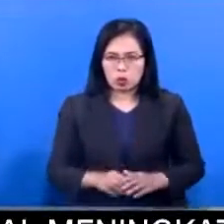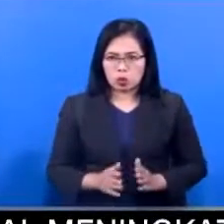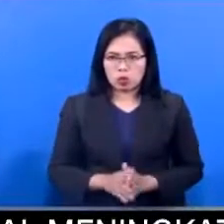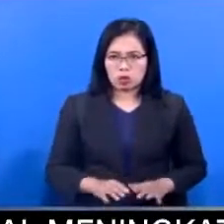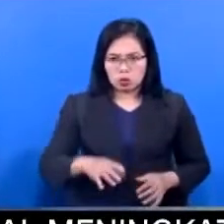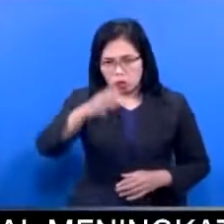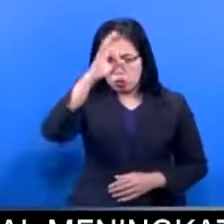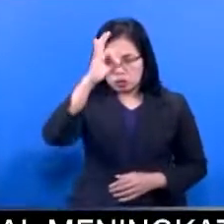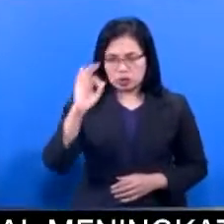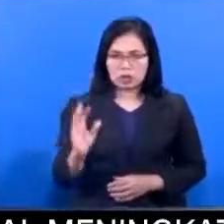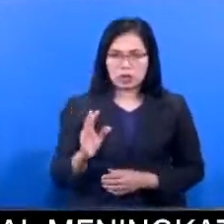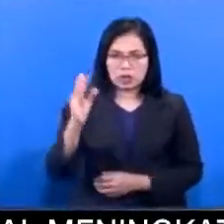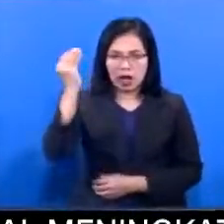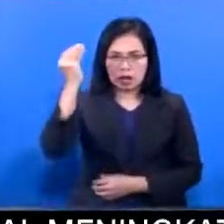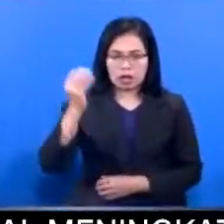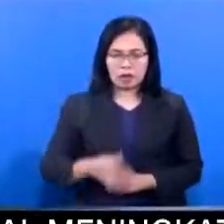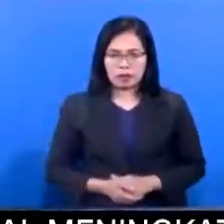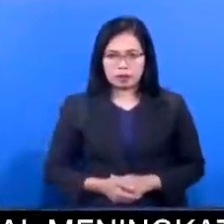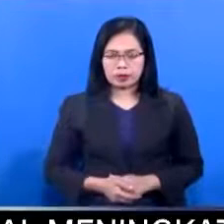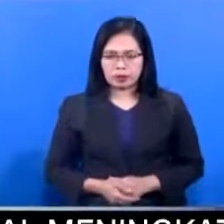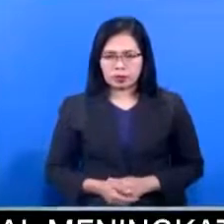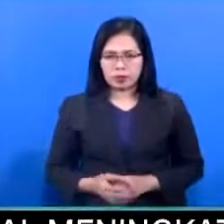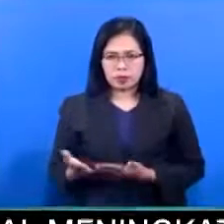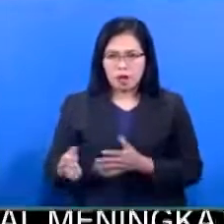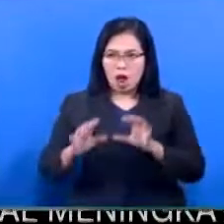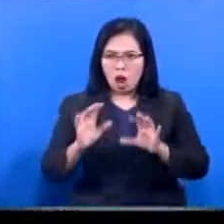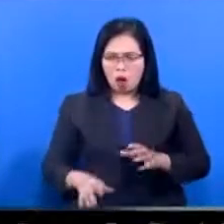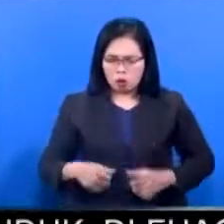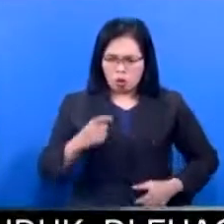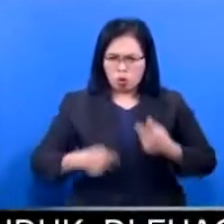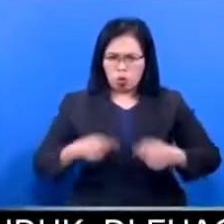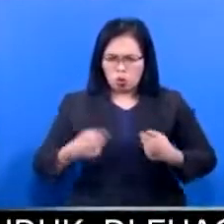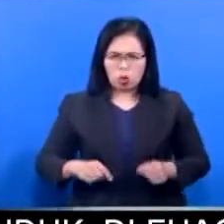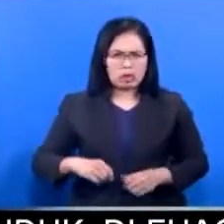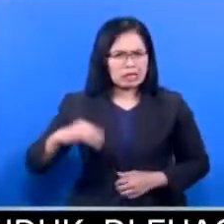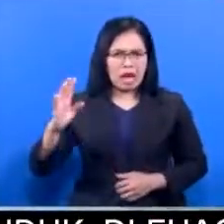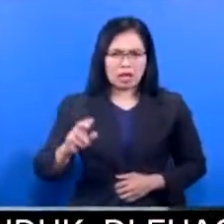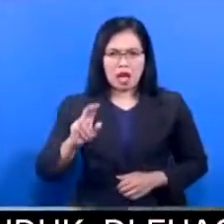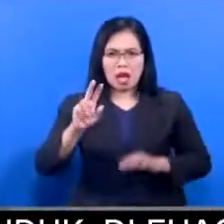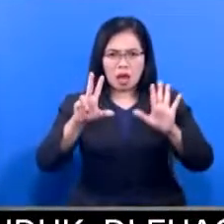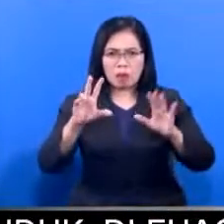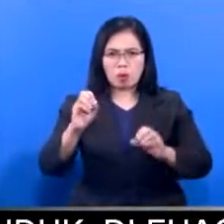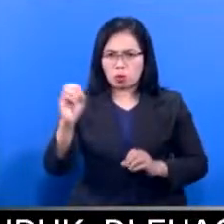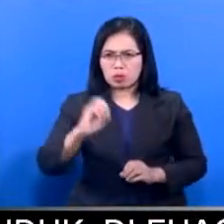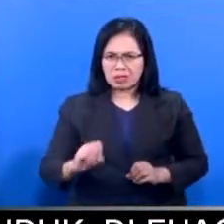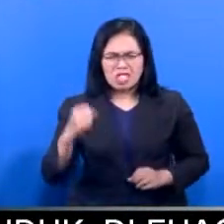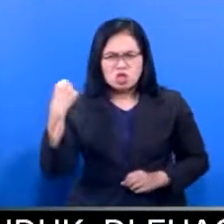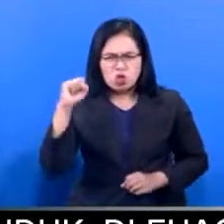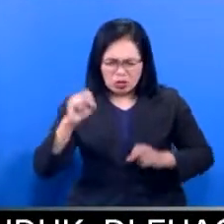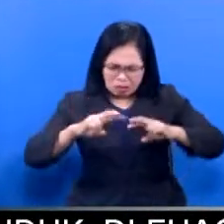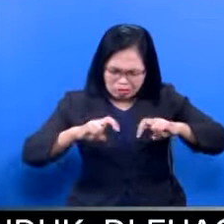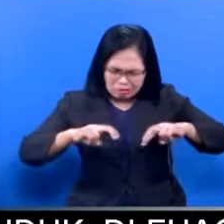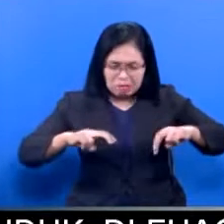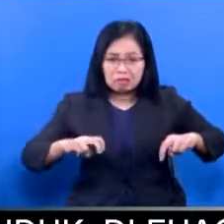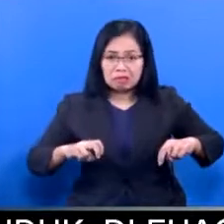Metro Jaya. Mayoritas korban tewas menderita luka bakar di atas 80% sehingga menyulitkan proses identifikasi. Belum